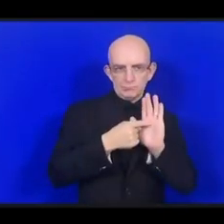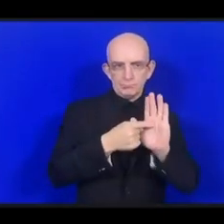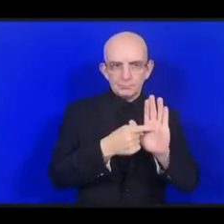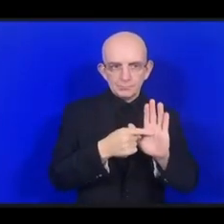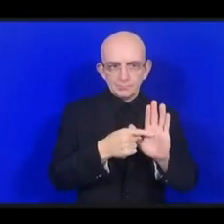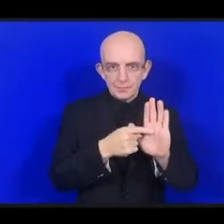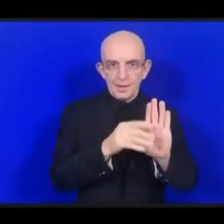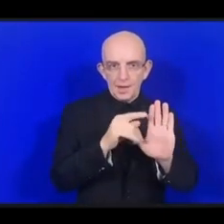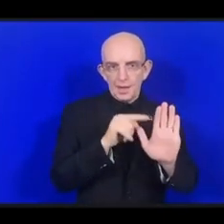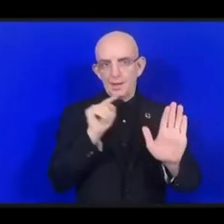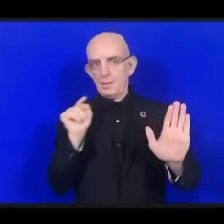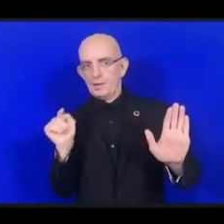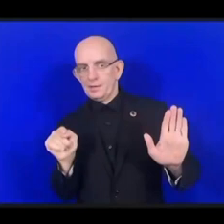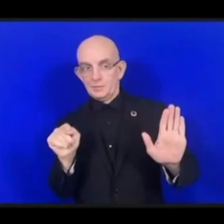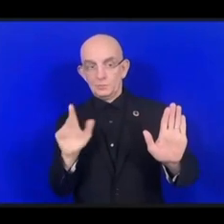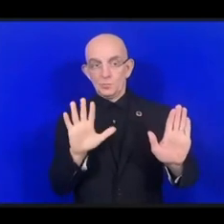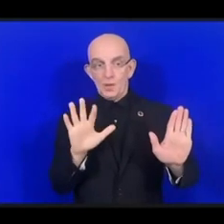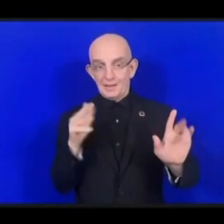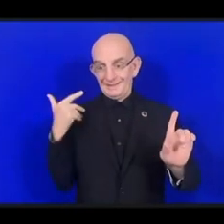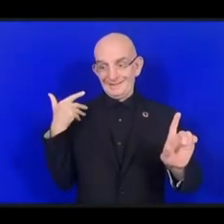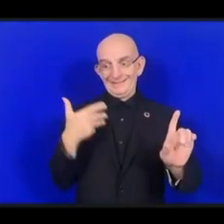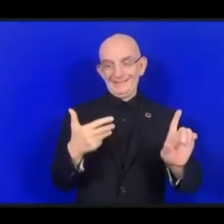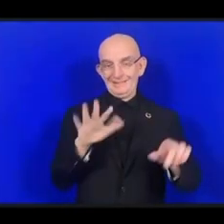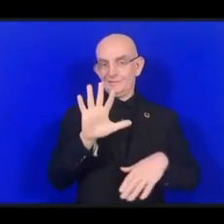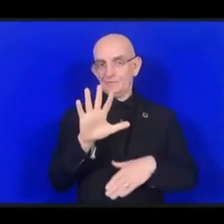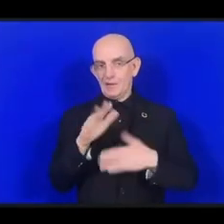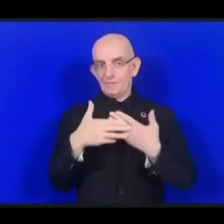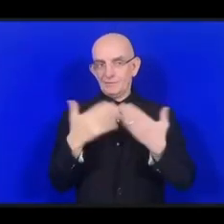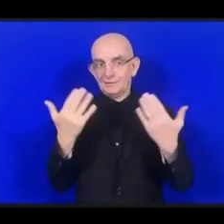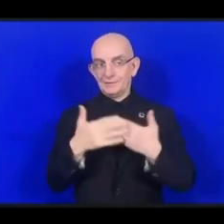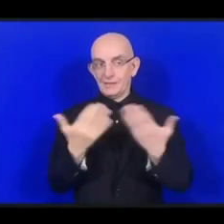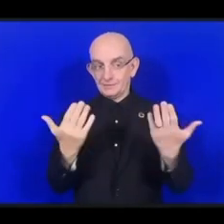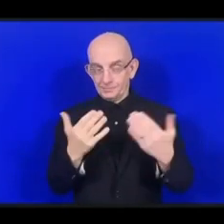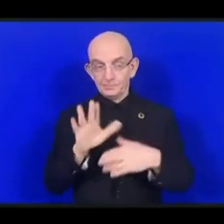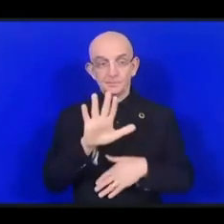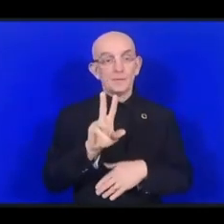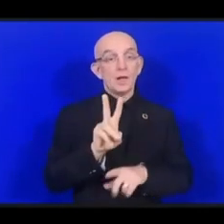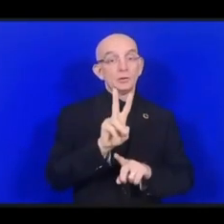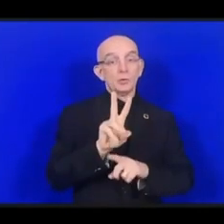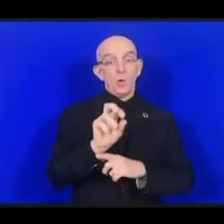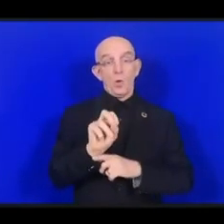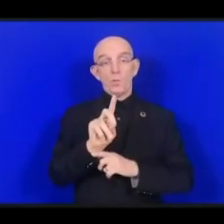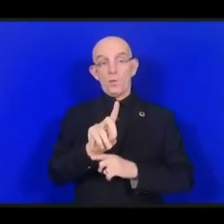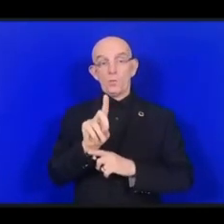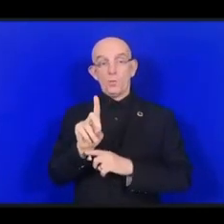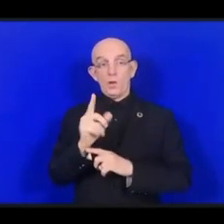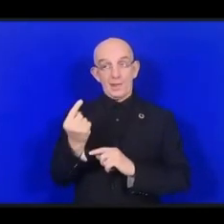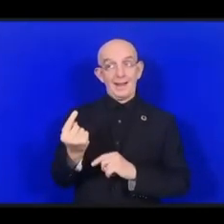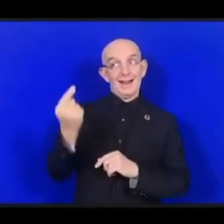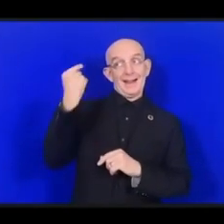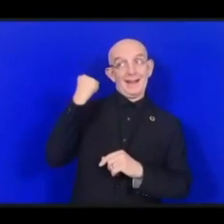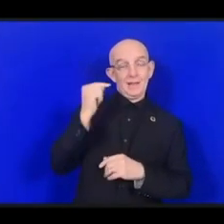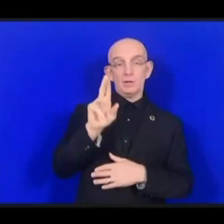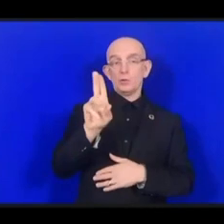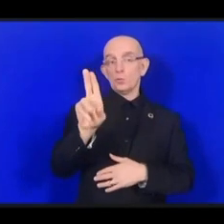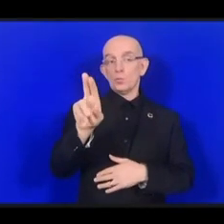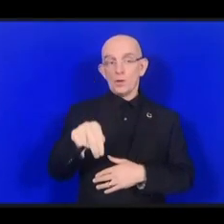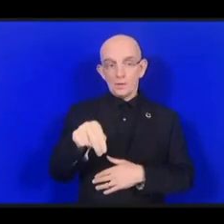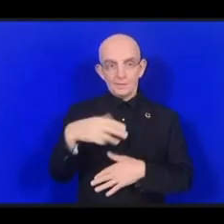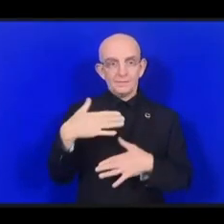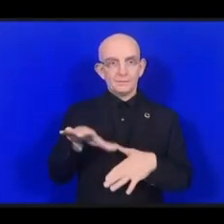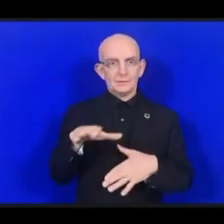فان الامم المتحده قالت ان الانترنت هي اداه من ادوات تمكين